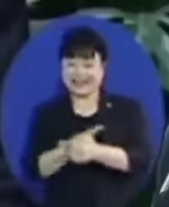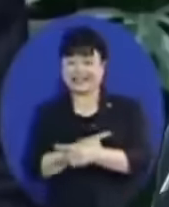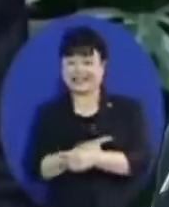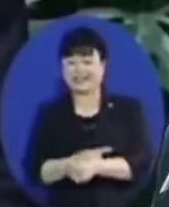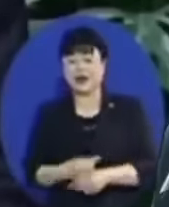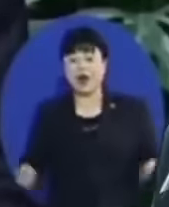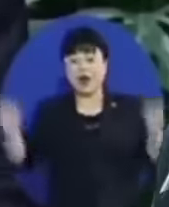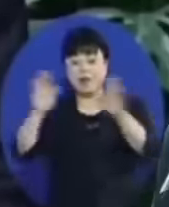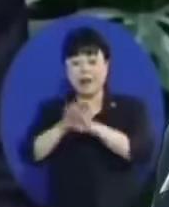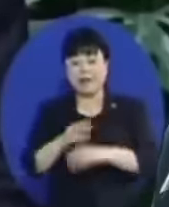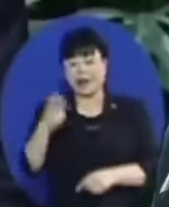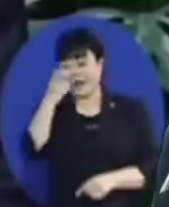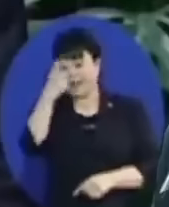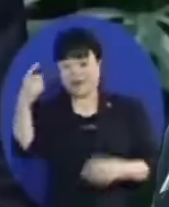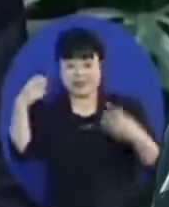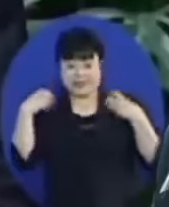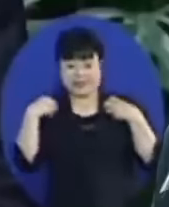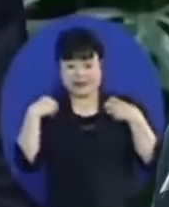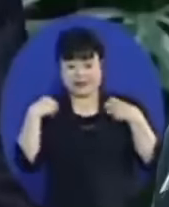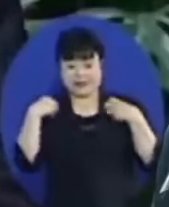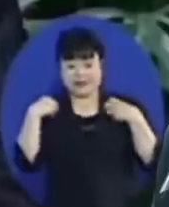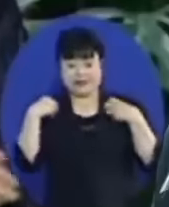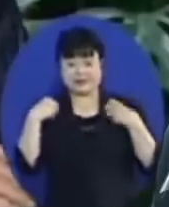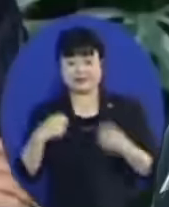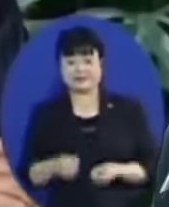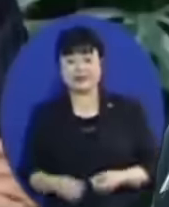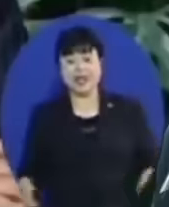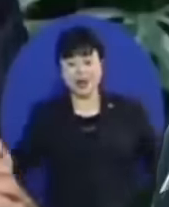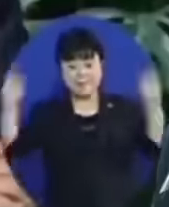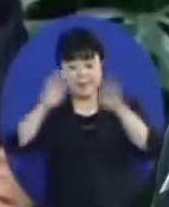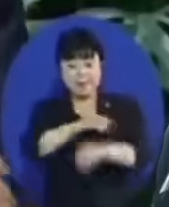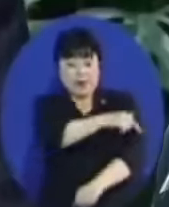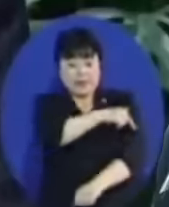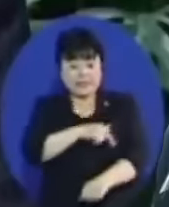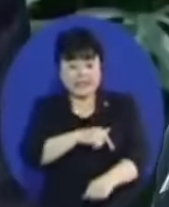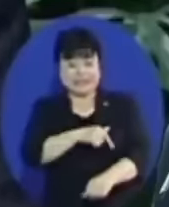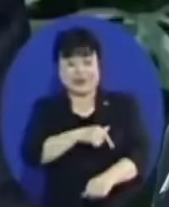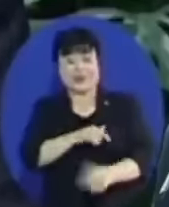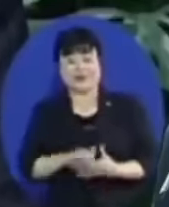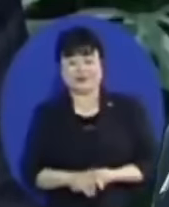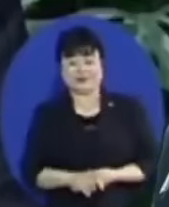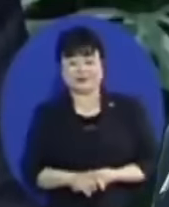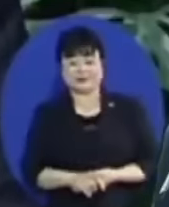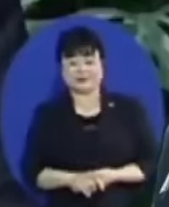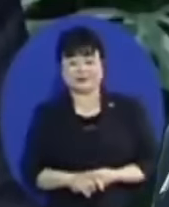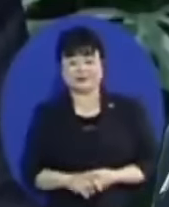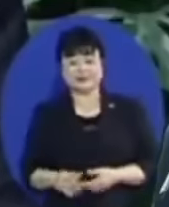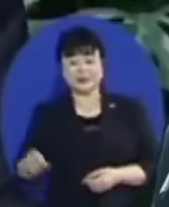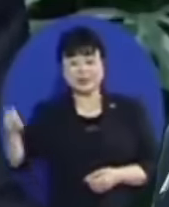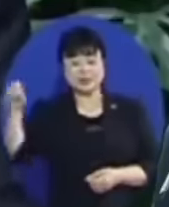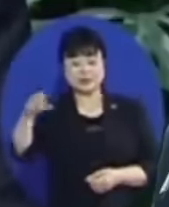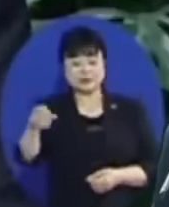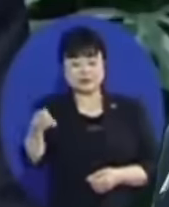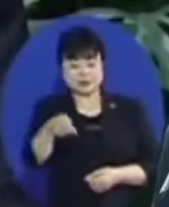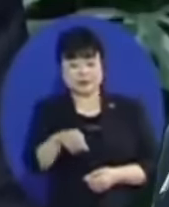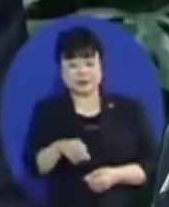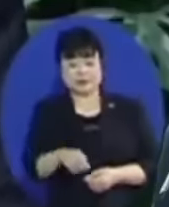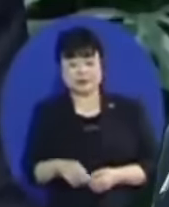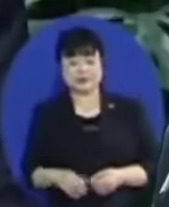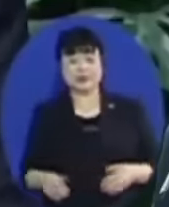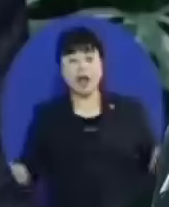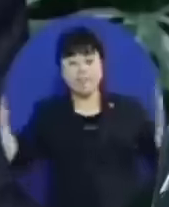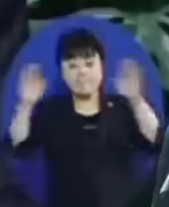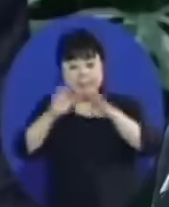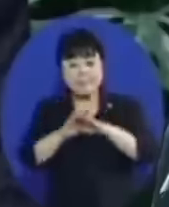합니다. 저녁에 나와서 야경 완장을 차고 그 다음에는 전지를 들고 동일을